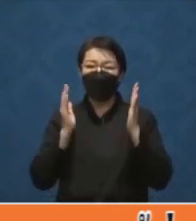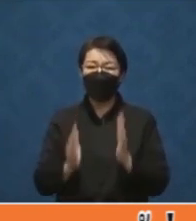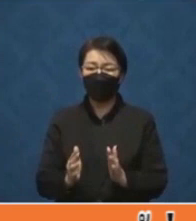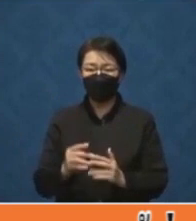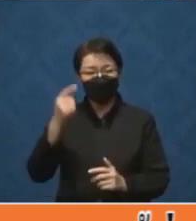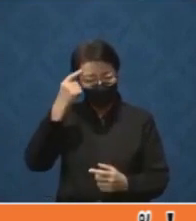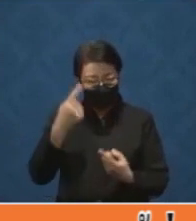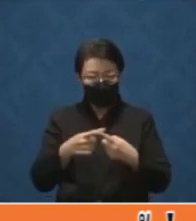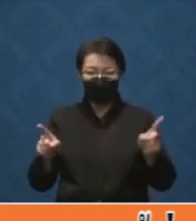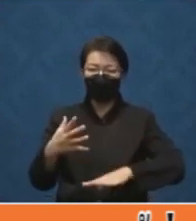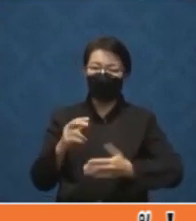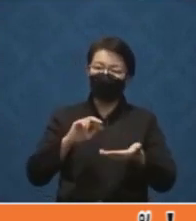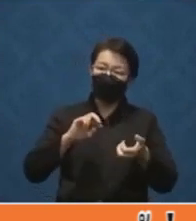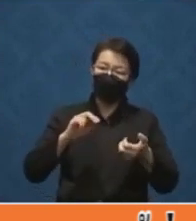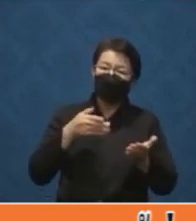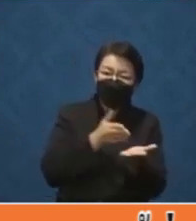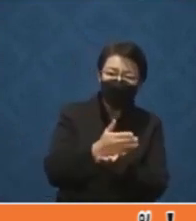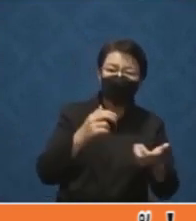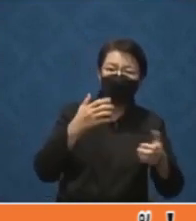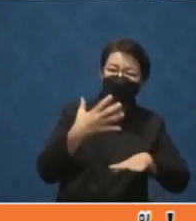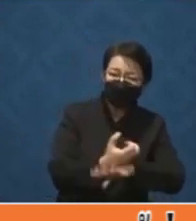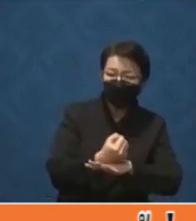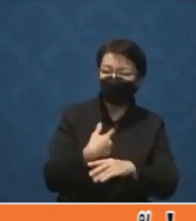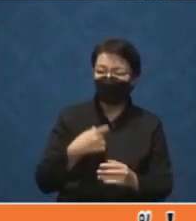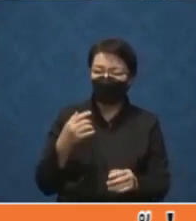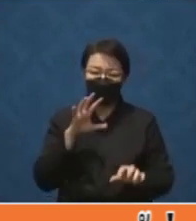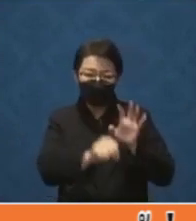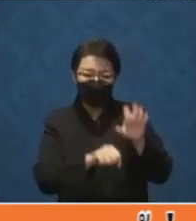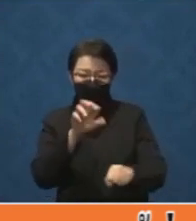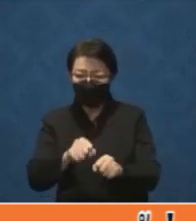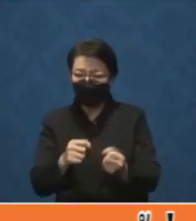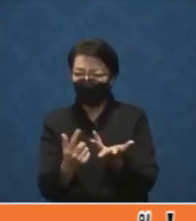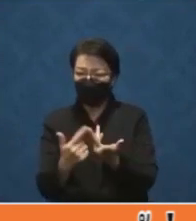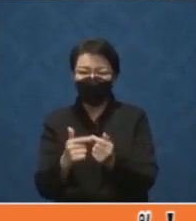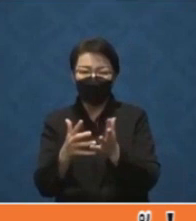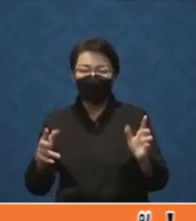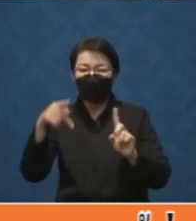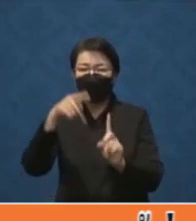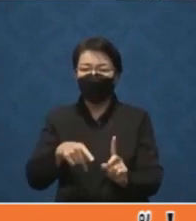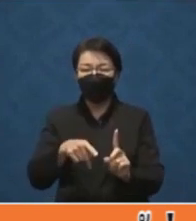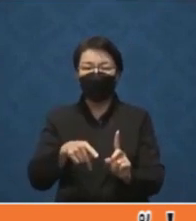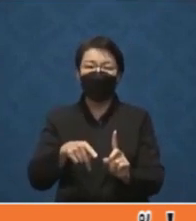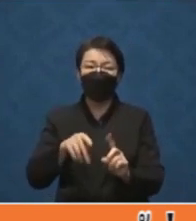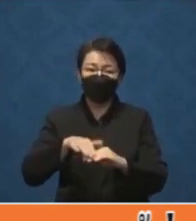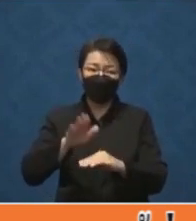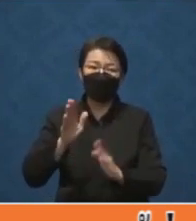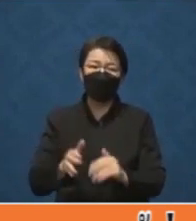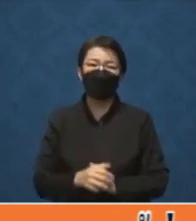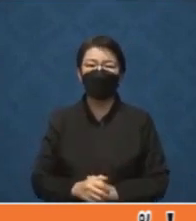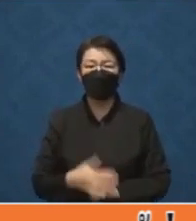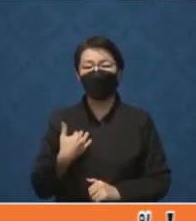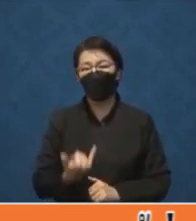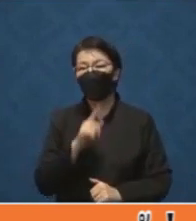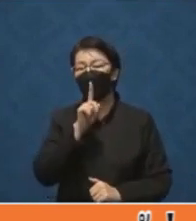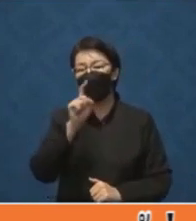ที่เห็นต่างทางการเมืองโดยอาศัยพรก.ฉุกเฉินถึงมีจำนวนไม่ต่ำกว่า 1,400 คนทั้งที่ถ